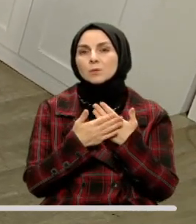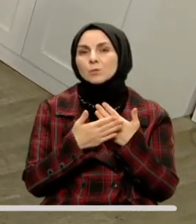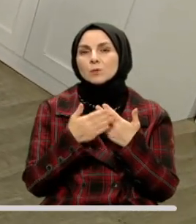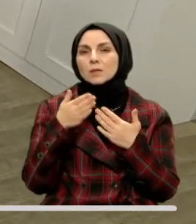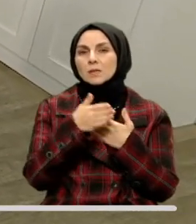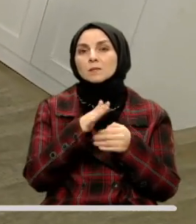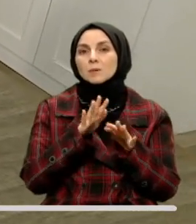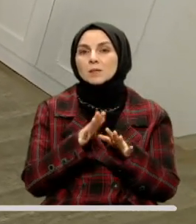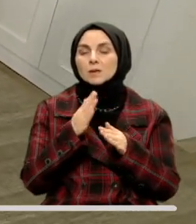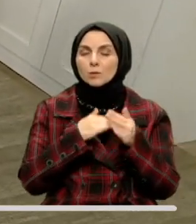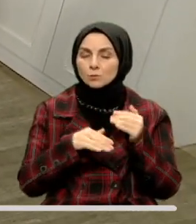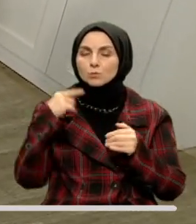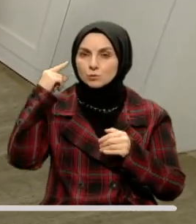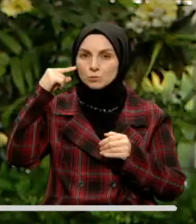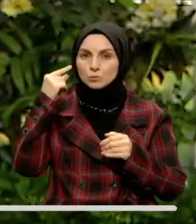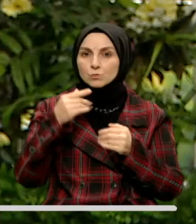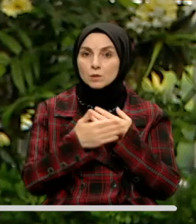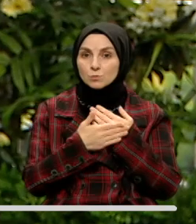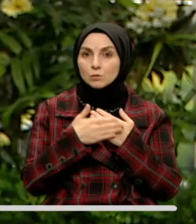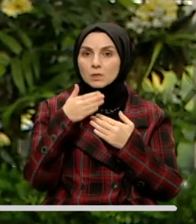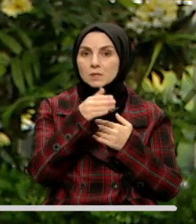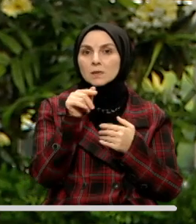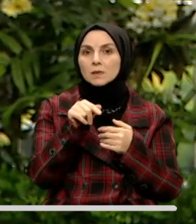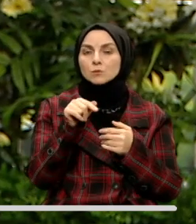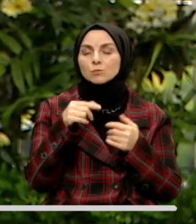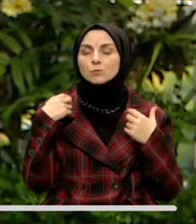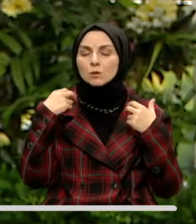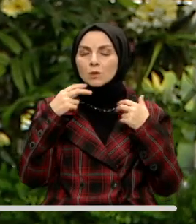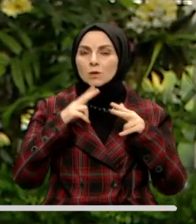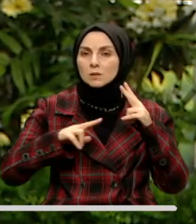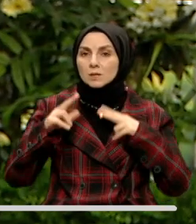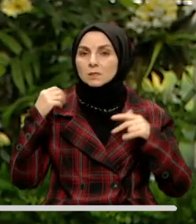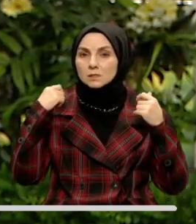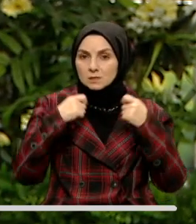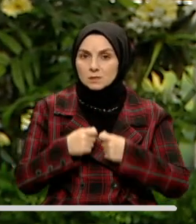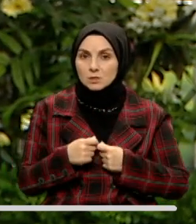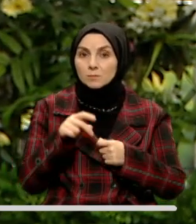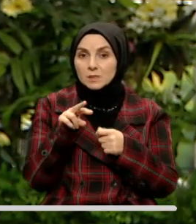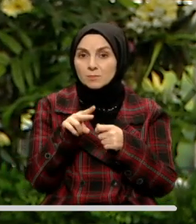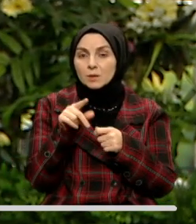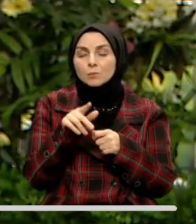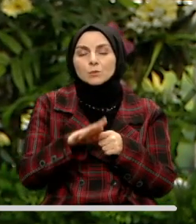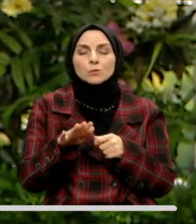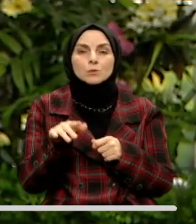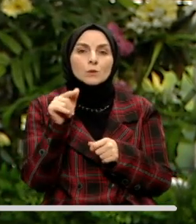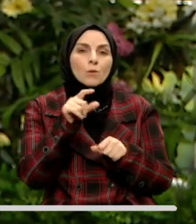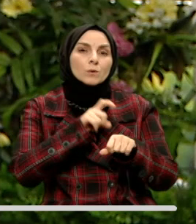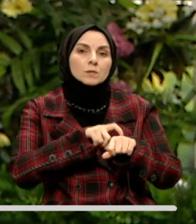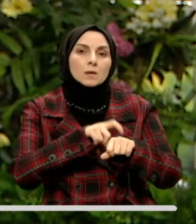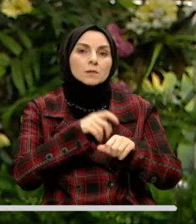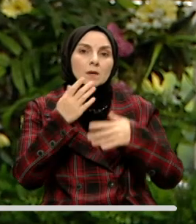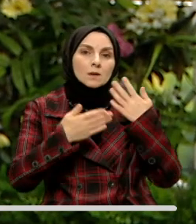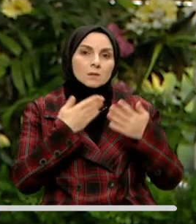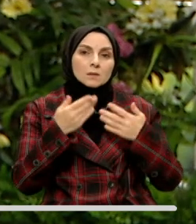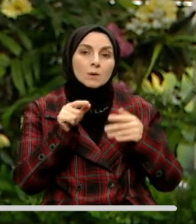haftalar önce düşünürüz ya, düğüne giderken bunu giyeceğim, şöyle yapacağım. Bunun gibi çocuğa da saati, kavramı